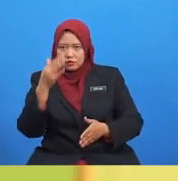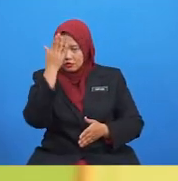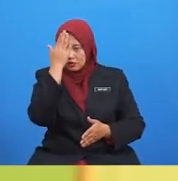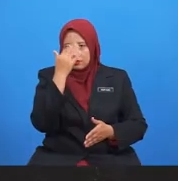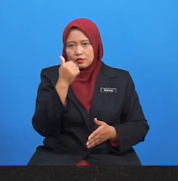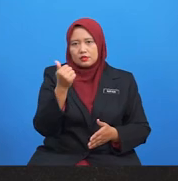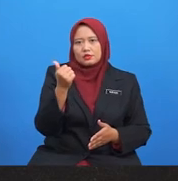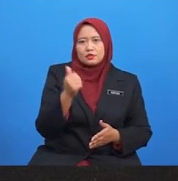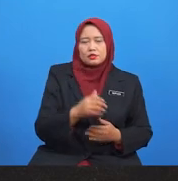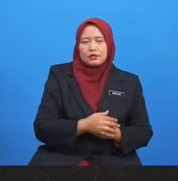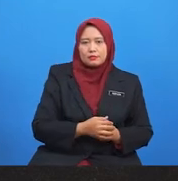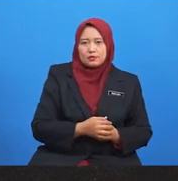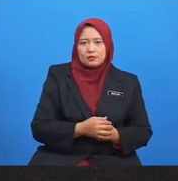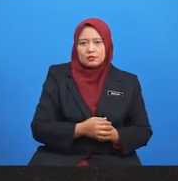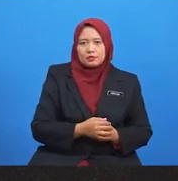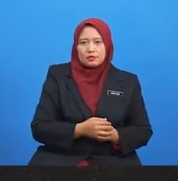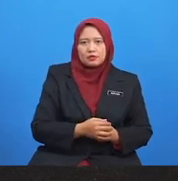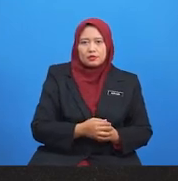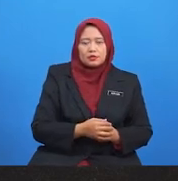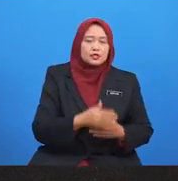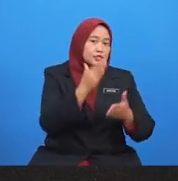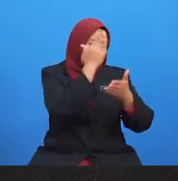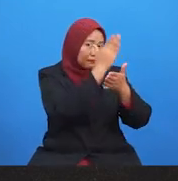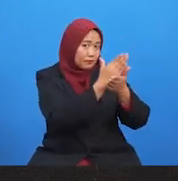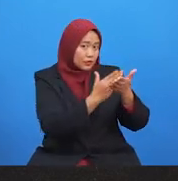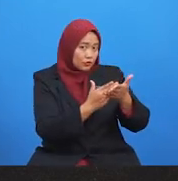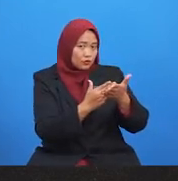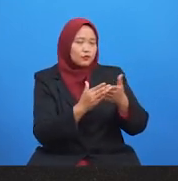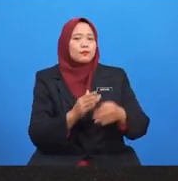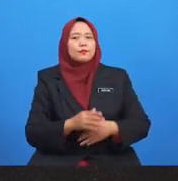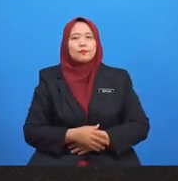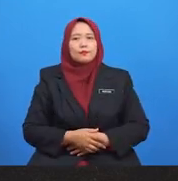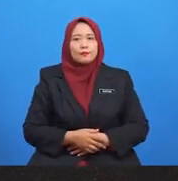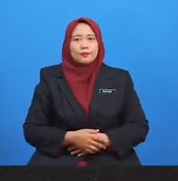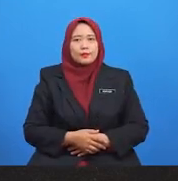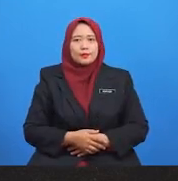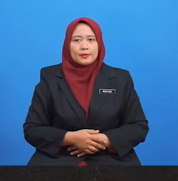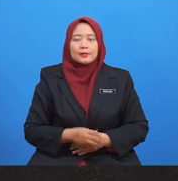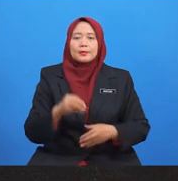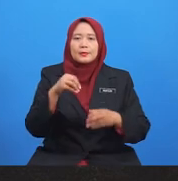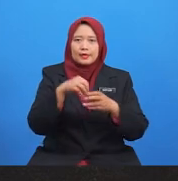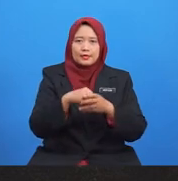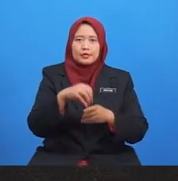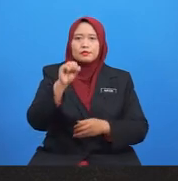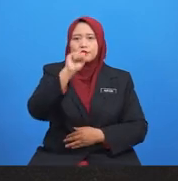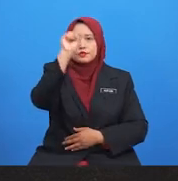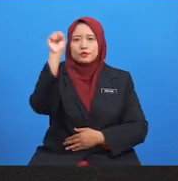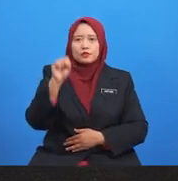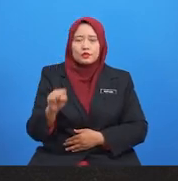seterusnya. Dalam soalan ini, kita perlu mencari isi padu kawasan yang